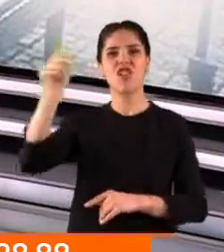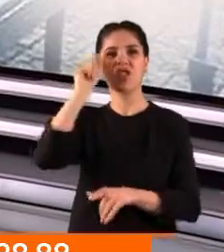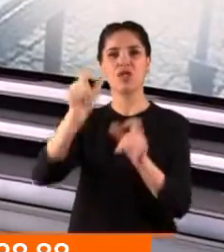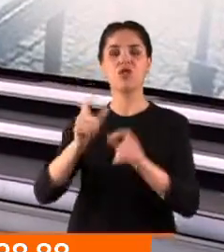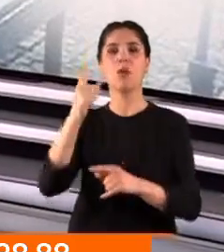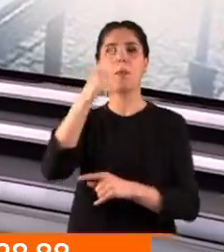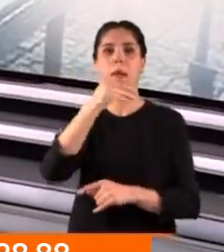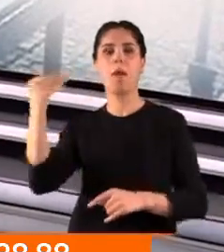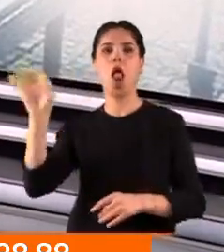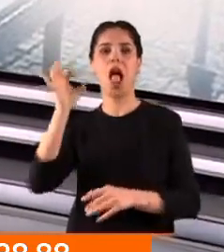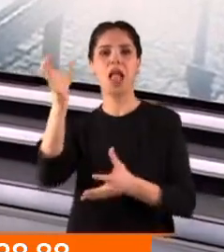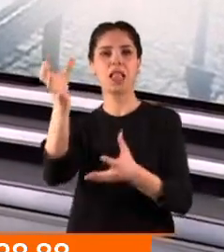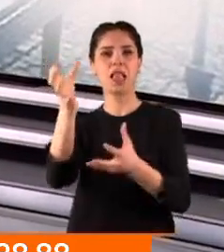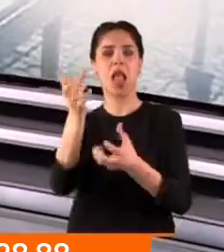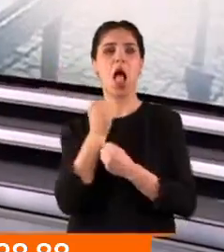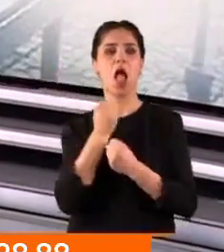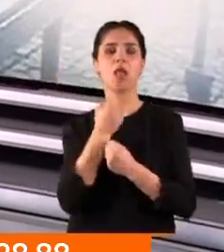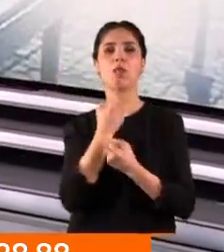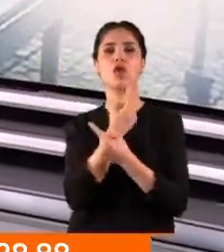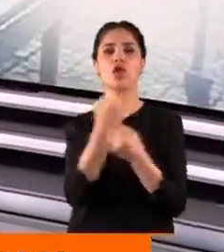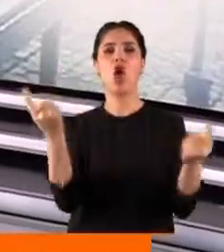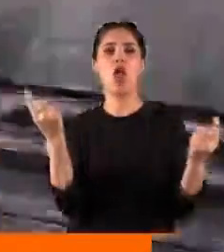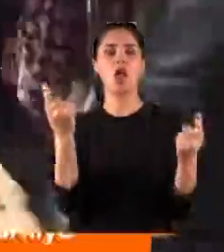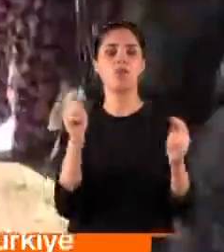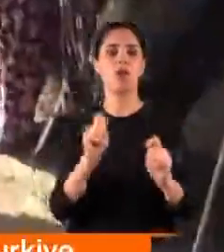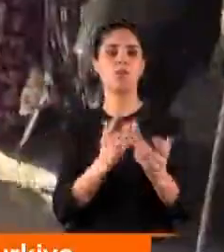altın aldığını söylediği bilgisi var.